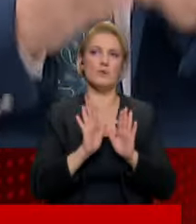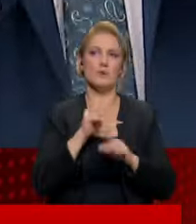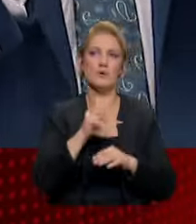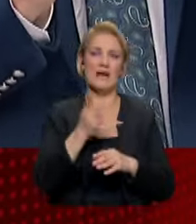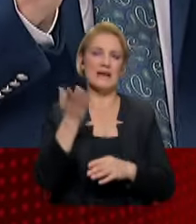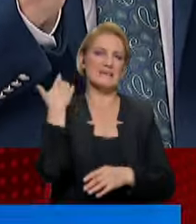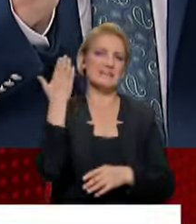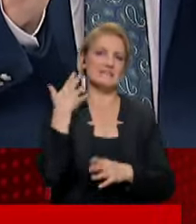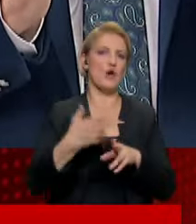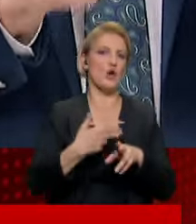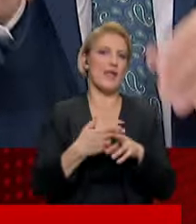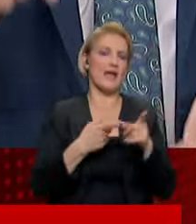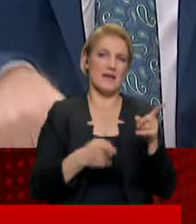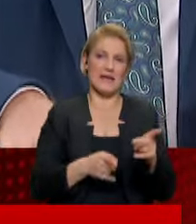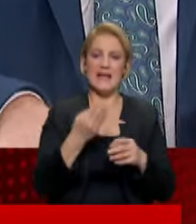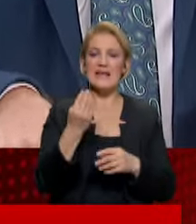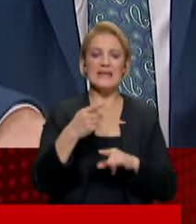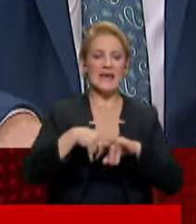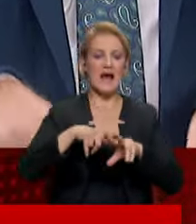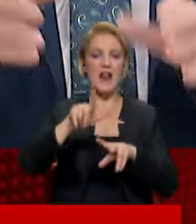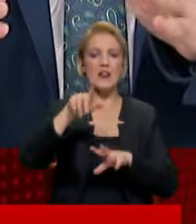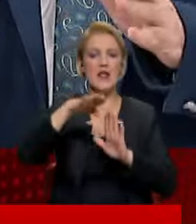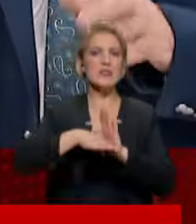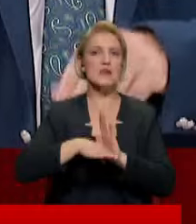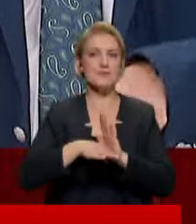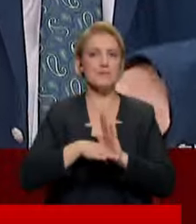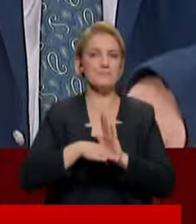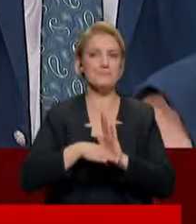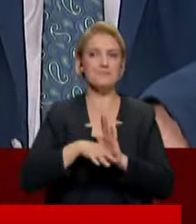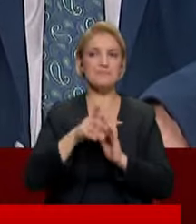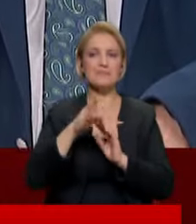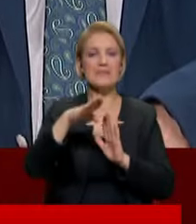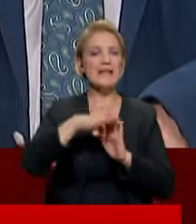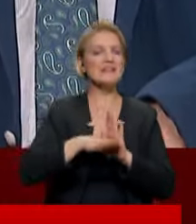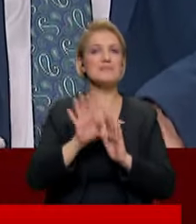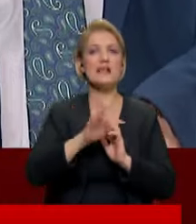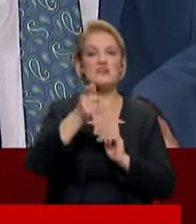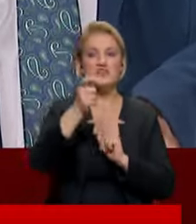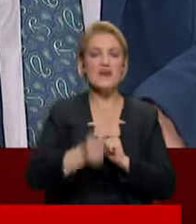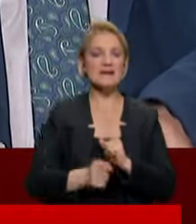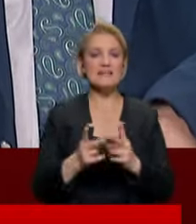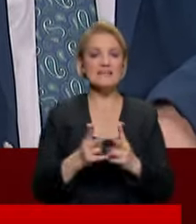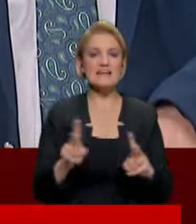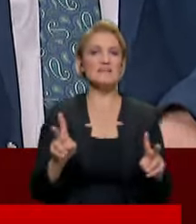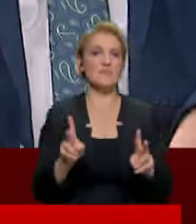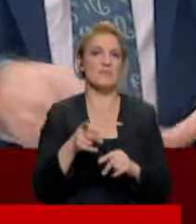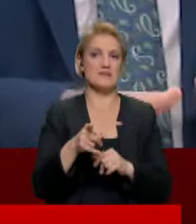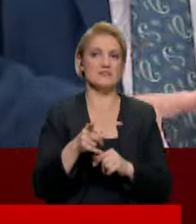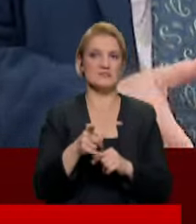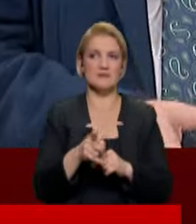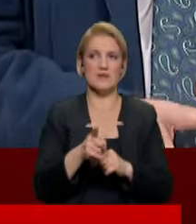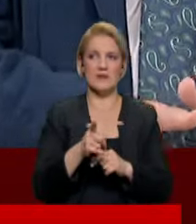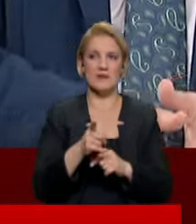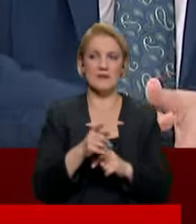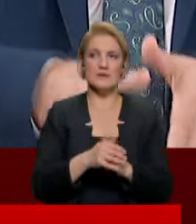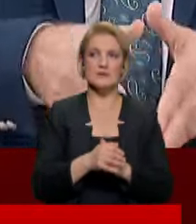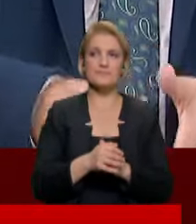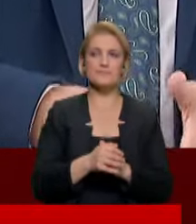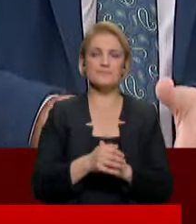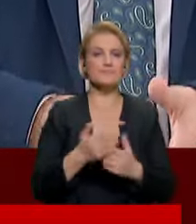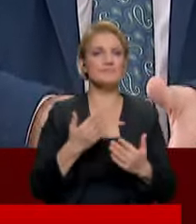o eski örneklerde iyi hal indirimi Aslında o da indirim değil şartla salıverilme de olur şeyde ise